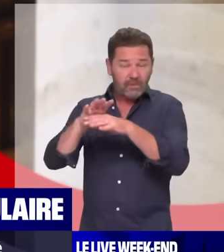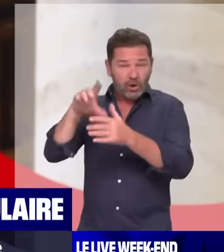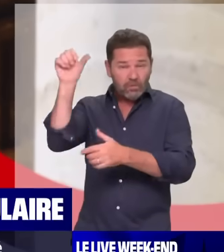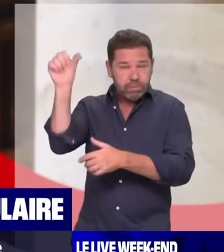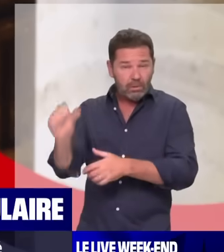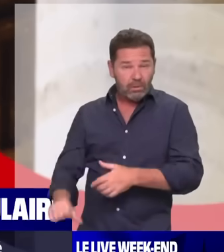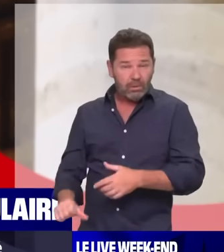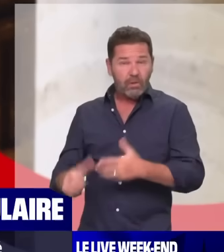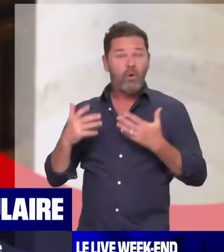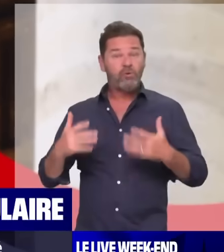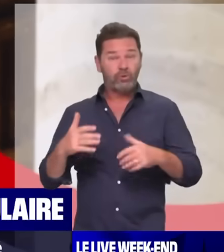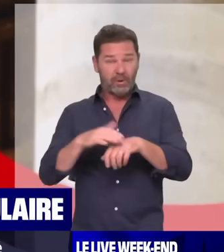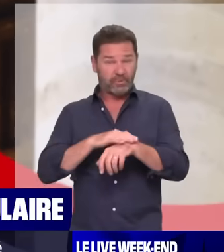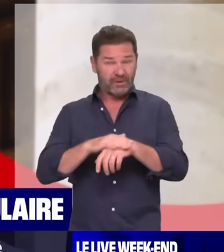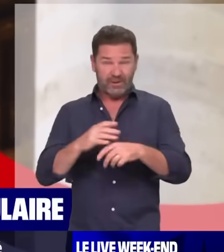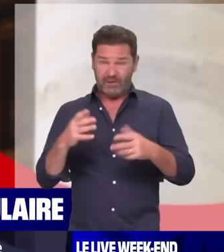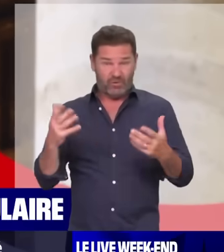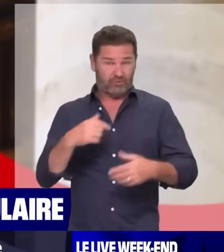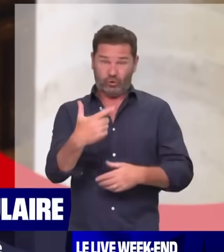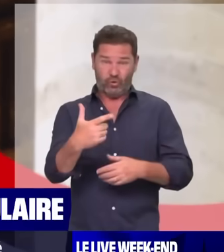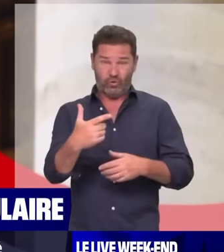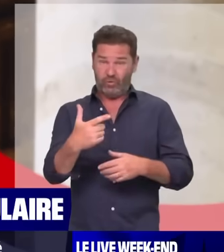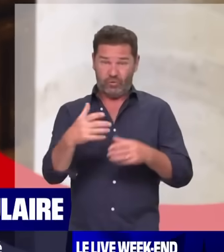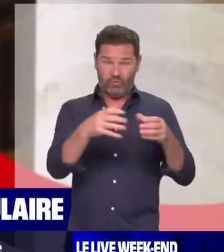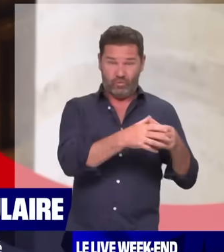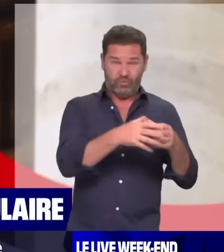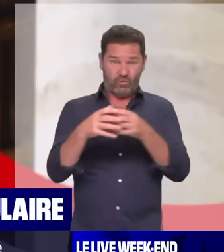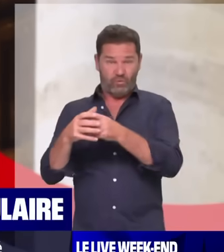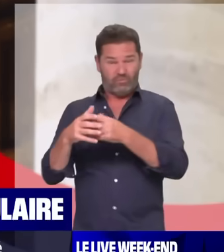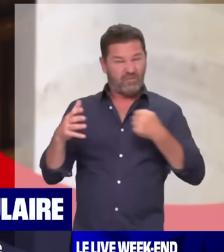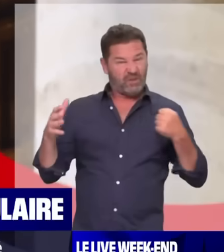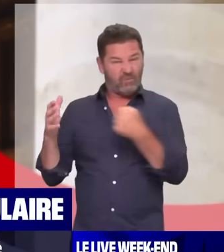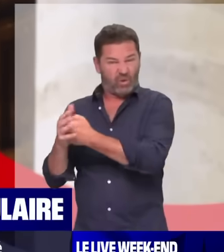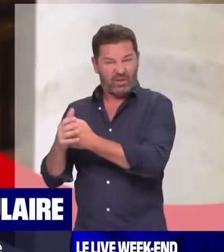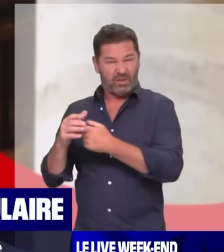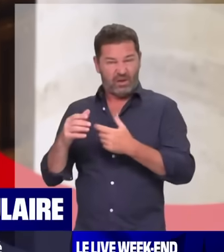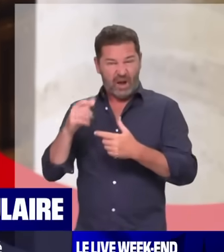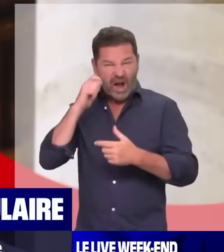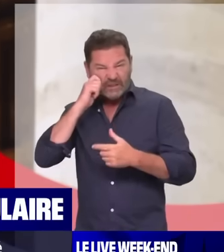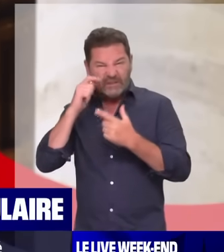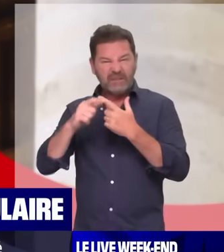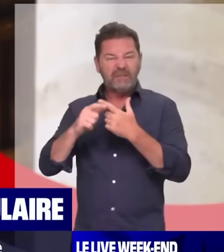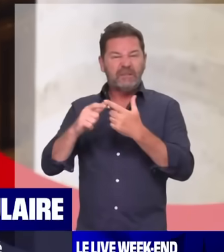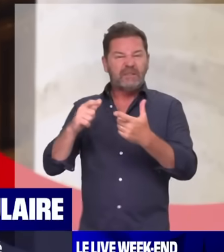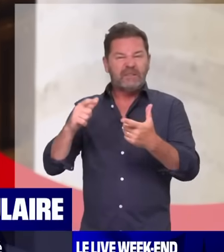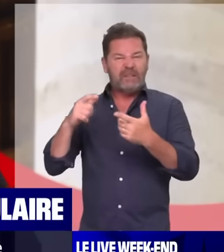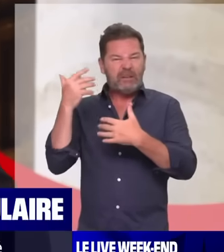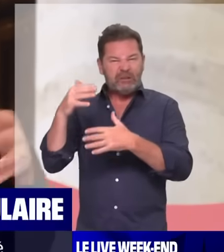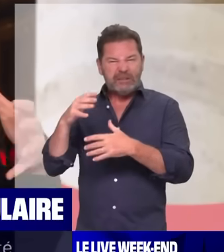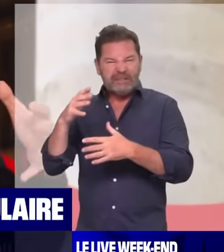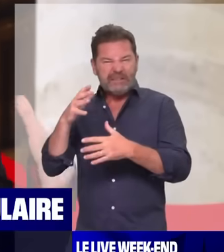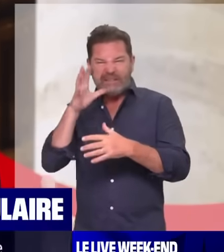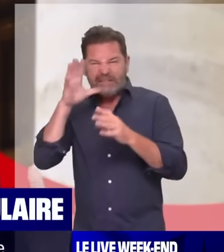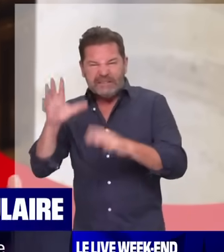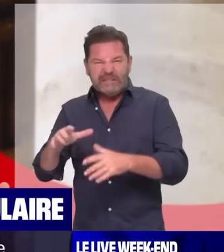s'organisé autour de deux blocs le bloc d'extrême droite raciste xénophobe climato et sexiste et de